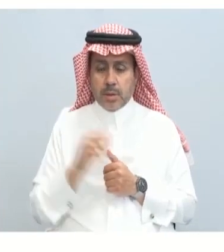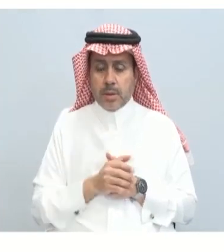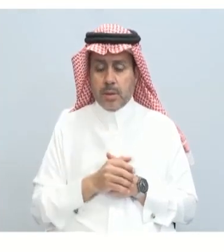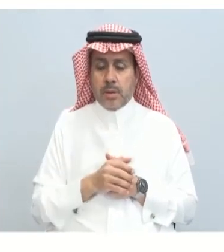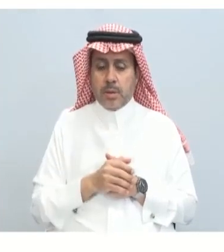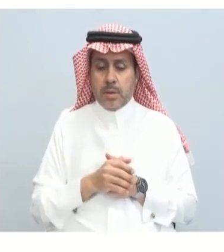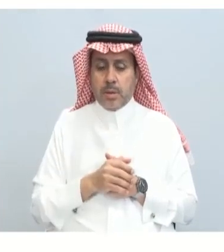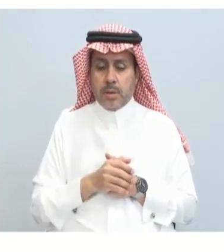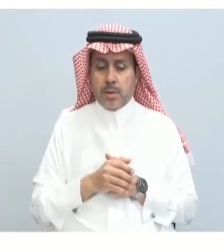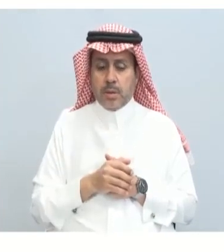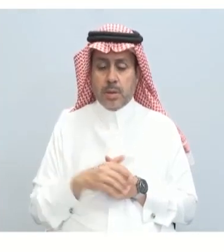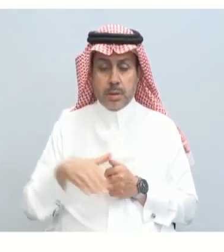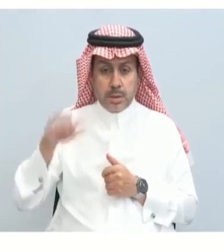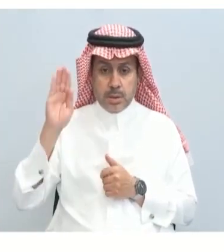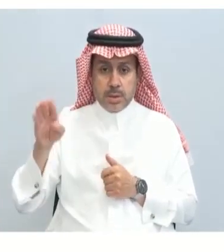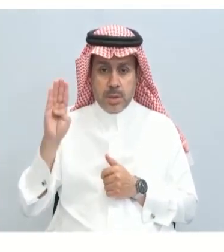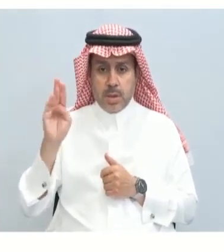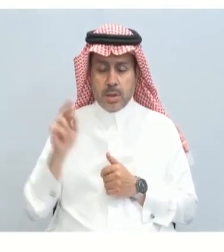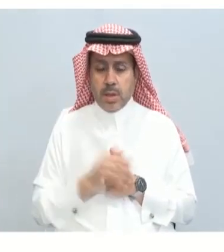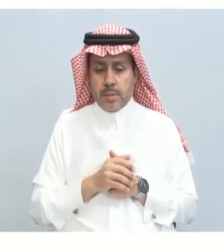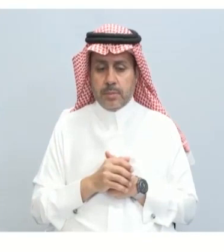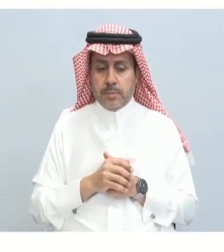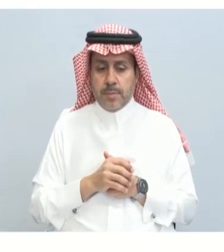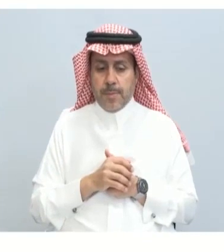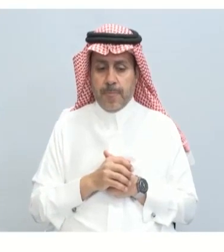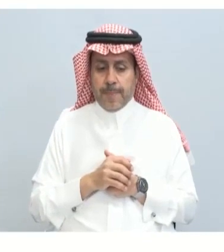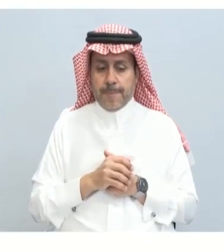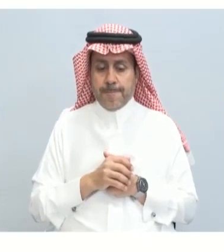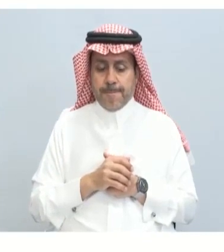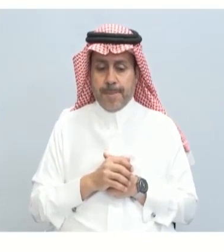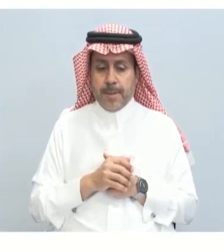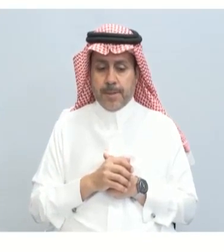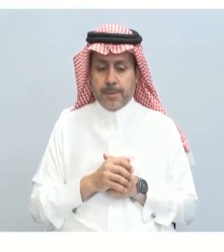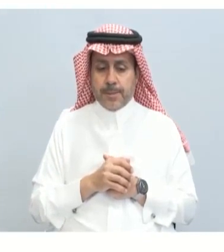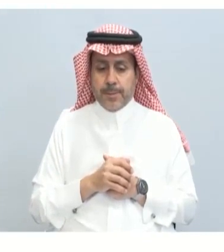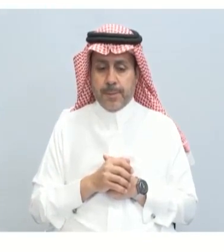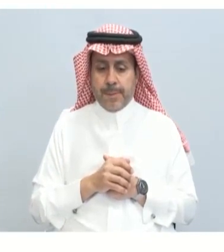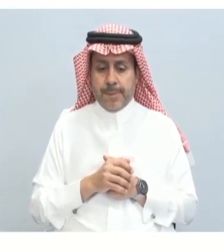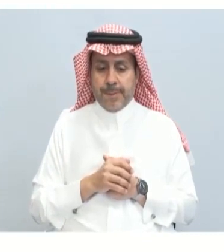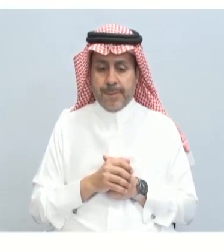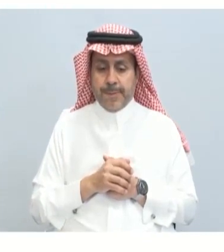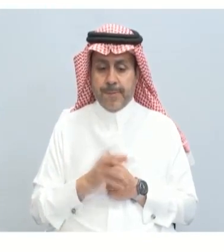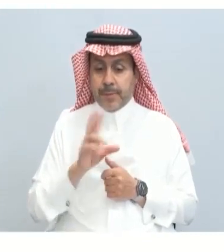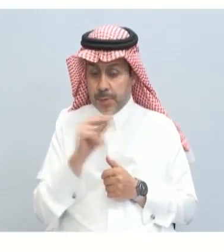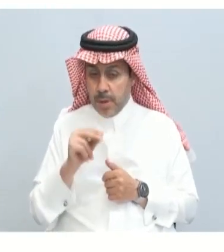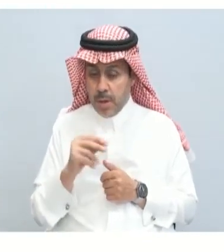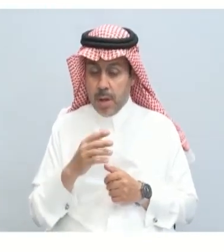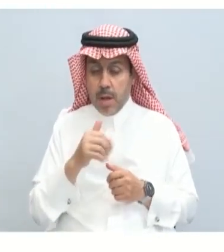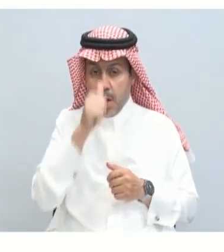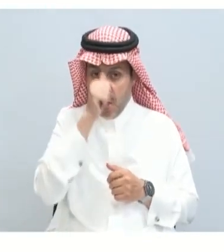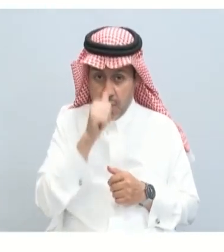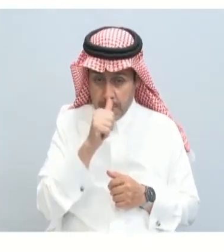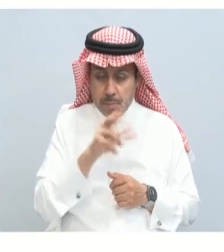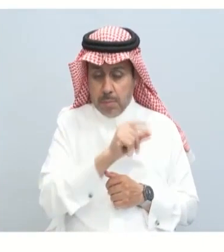سكت عن موسى الغضب شبه ماذا بماذا ممتاز هنا شبه الغضب بانسان